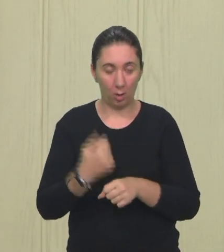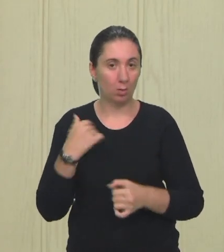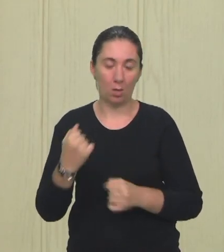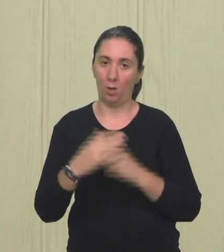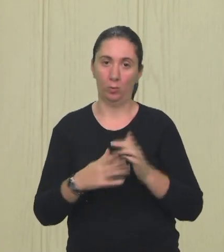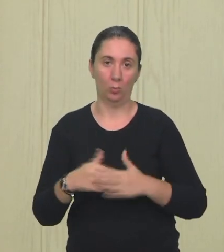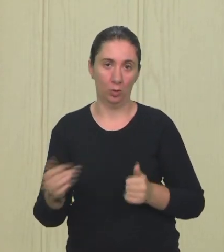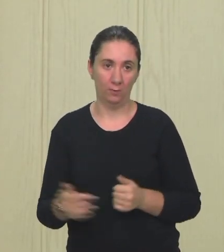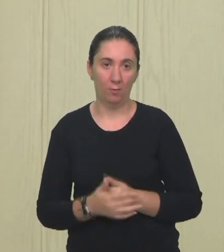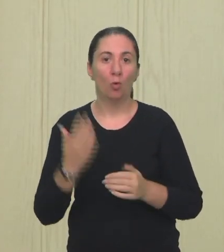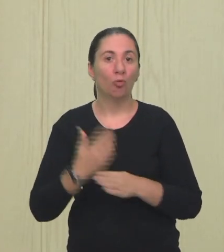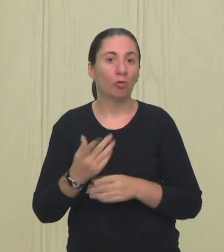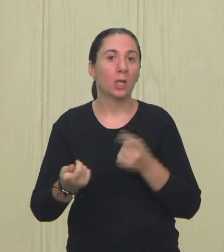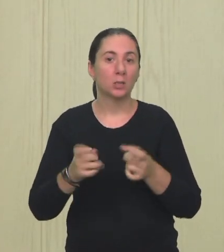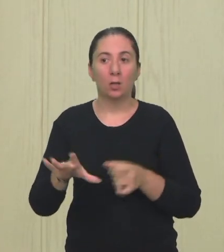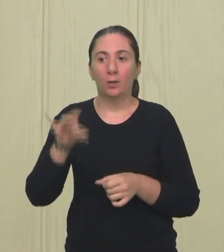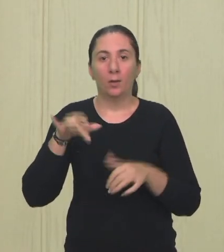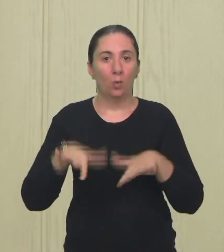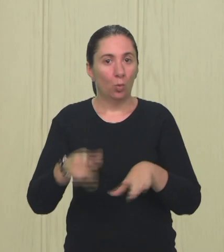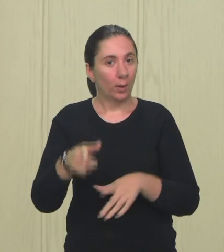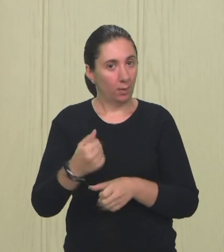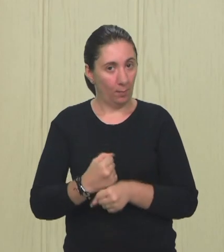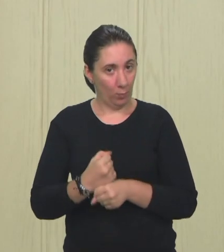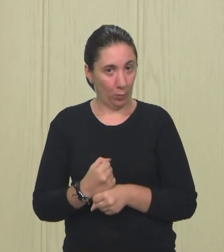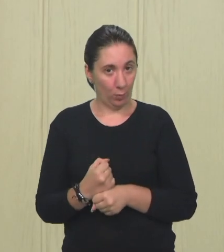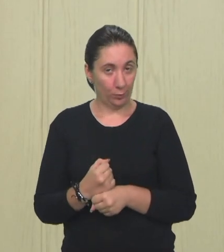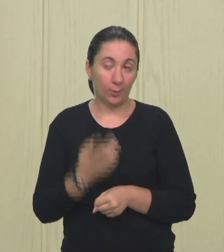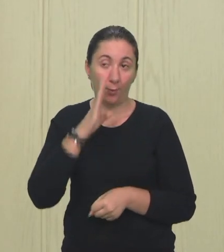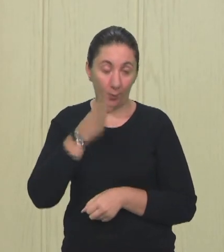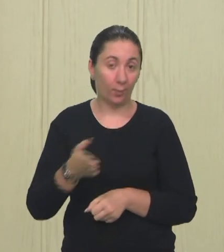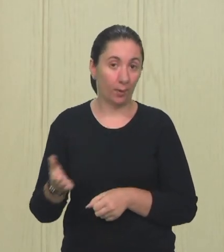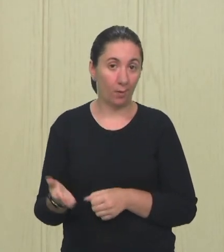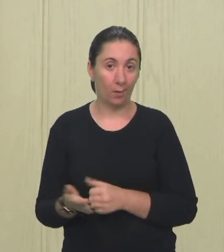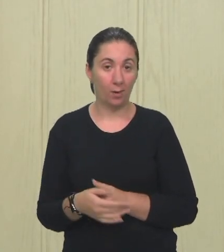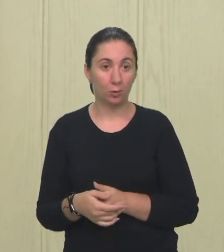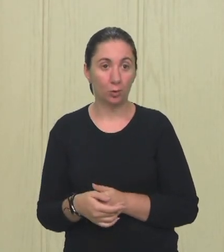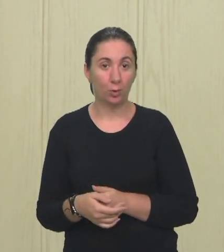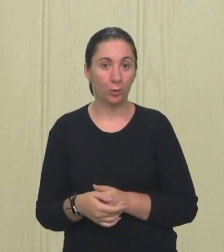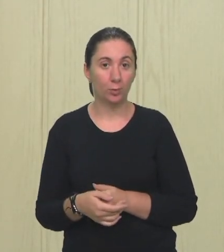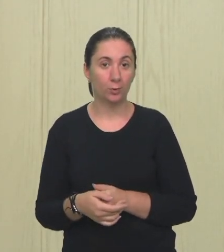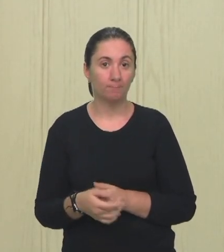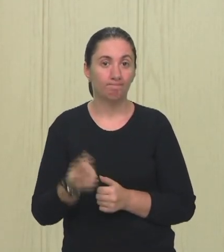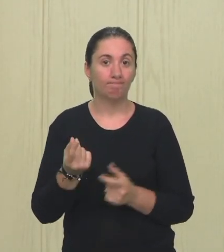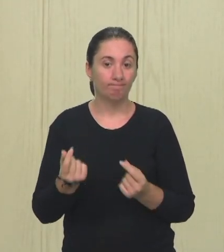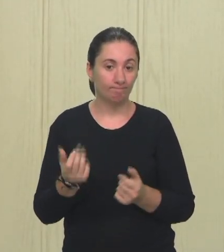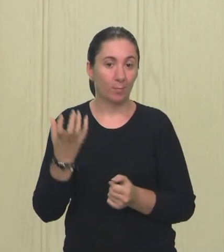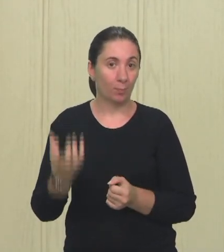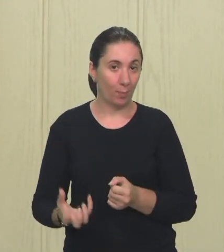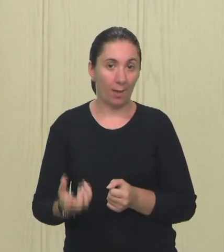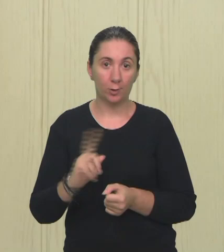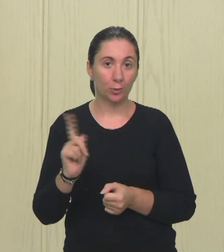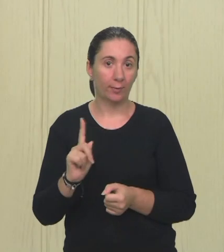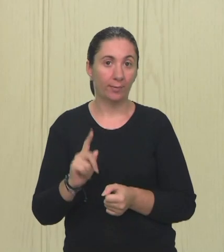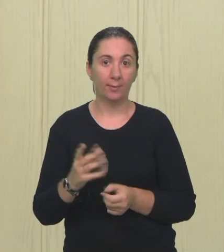zadovoljni. Uvijek je izazovno pronaći ljude za taj posao, nažalost osobni dohodak, sama plaća